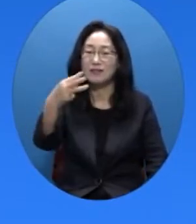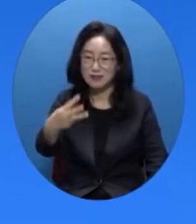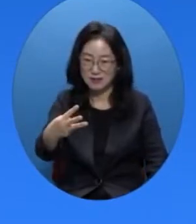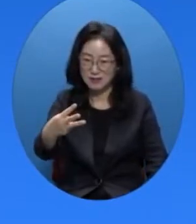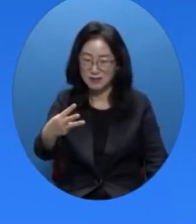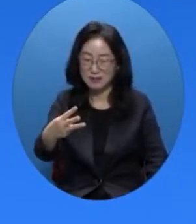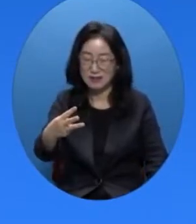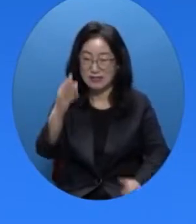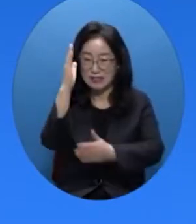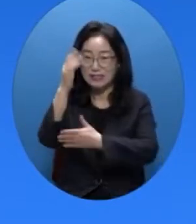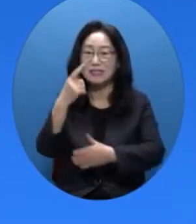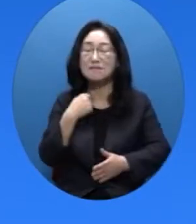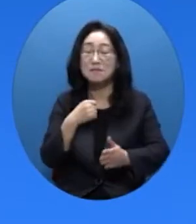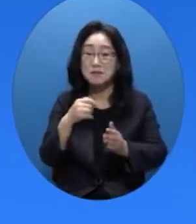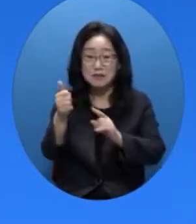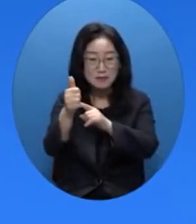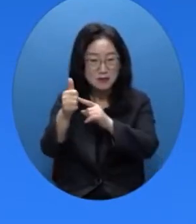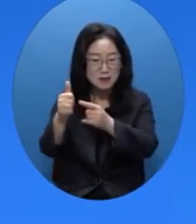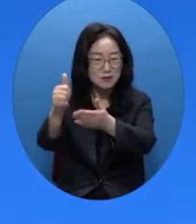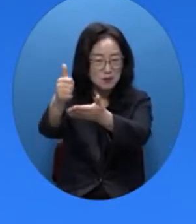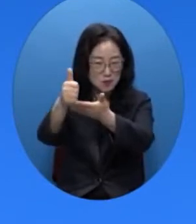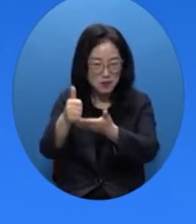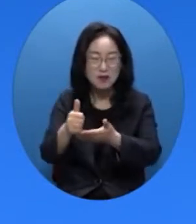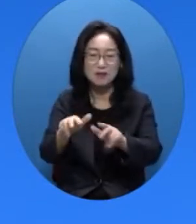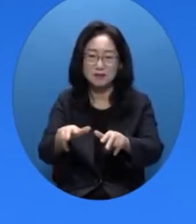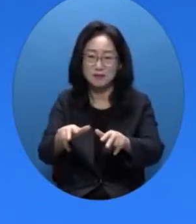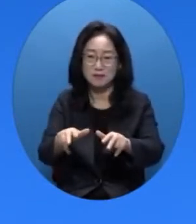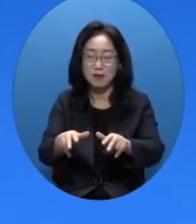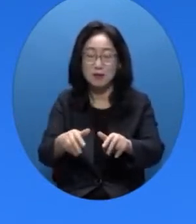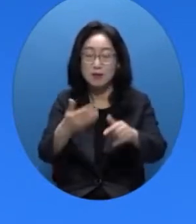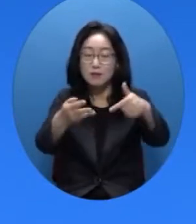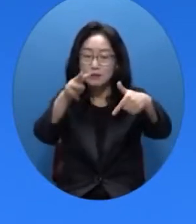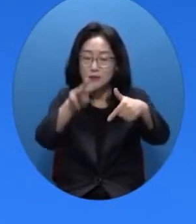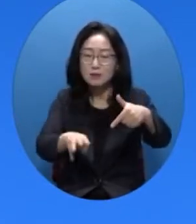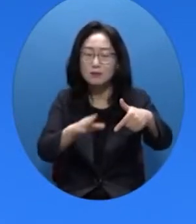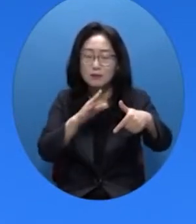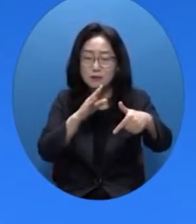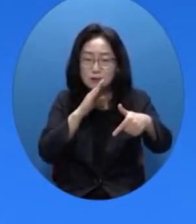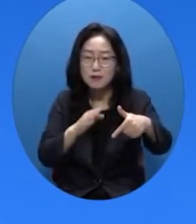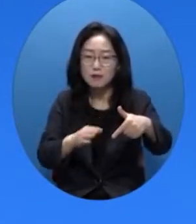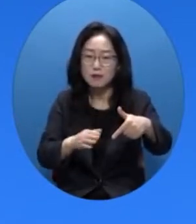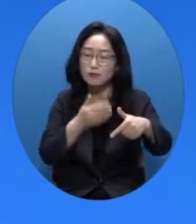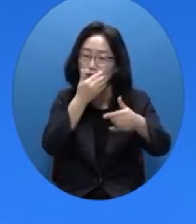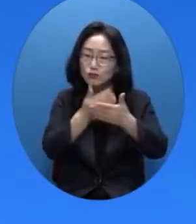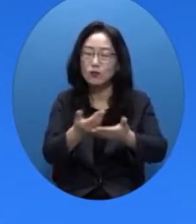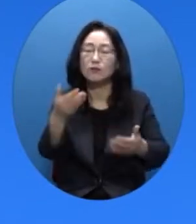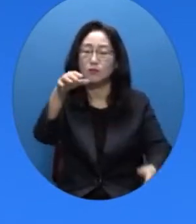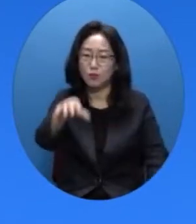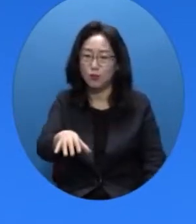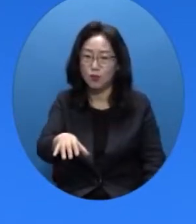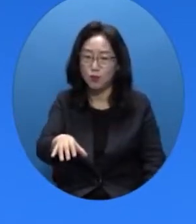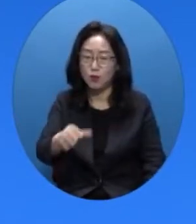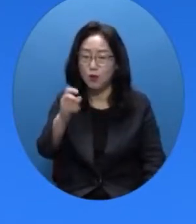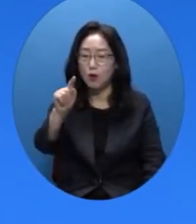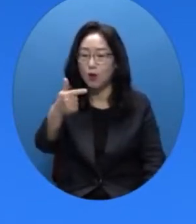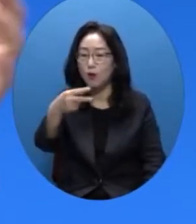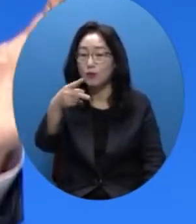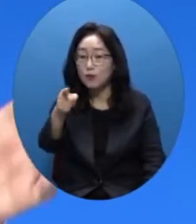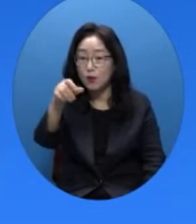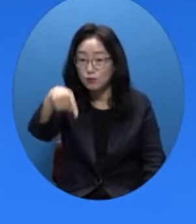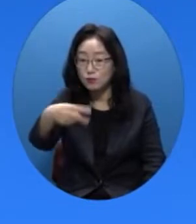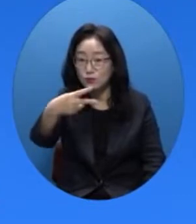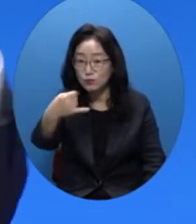그만큼 중요한 것입니다 이곳으로부터 복음이 함게 들어오게 됐는데 언더우드 앞에 자라 두 사람의 그 복음의